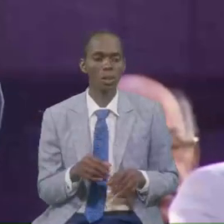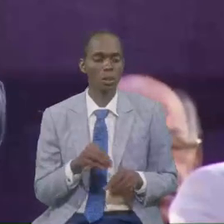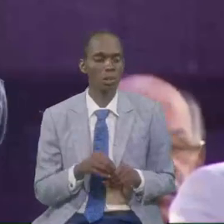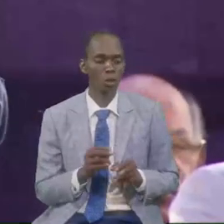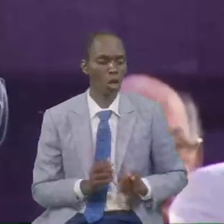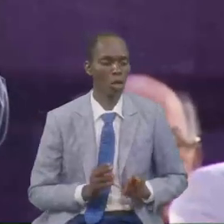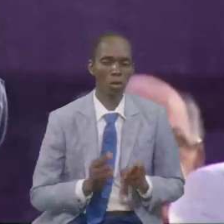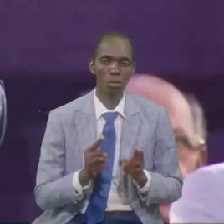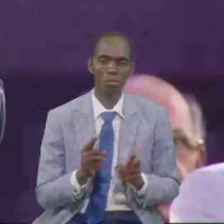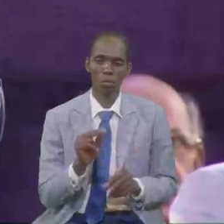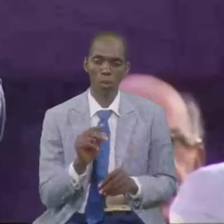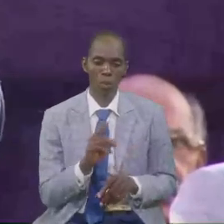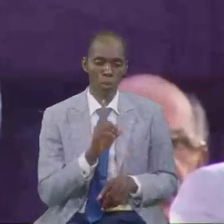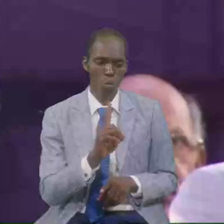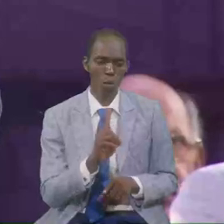Un pas par moment.